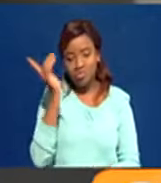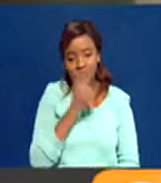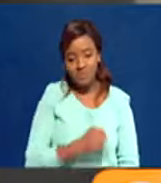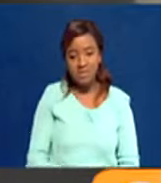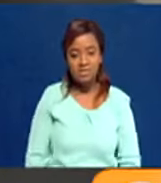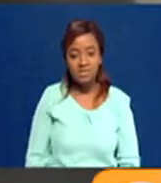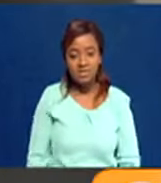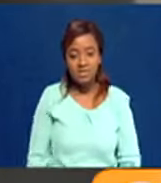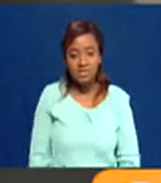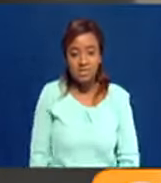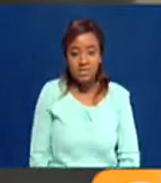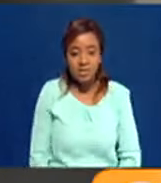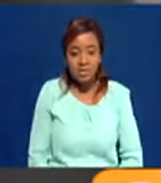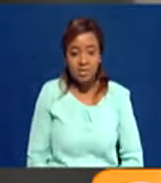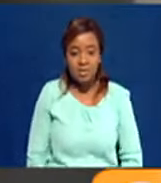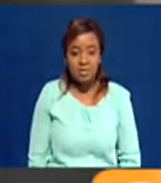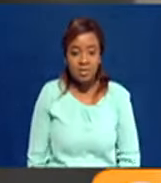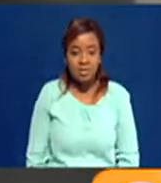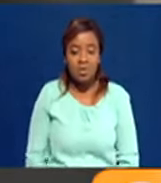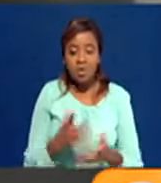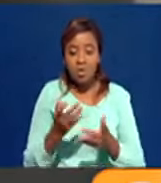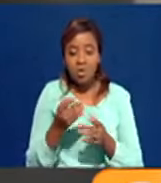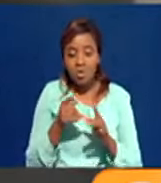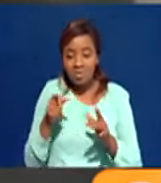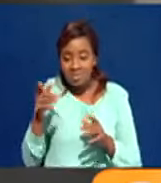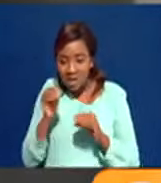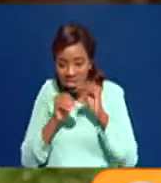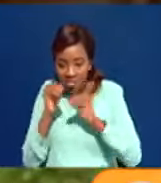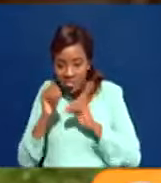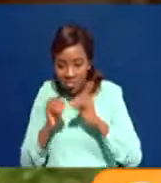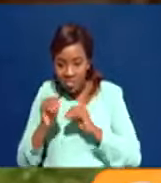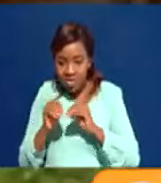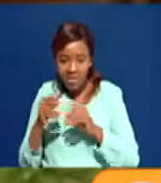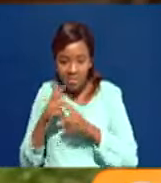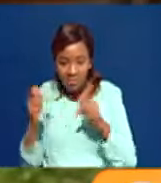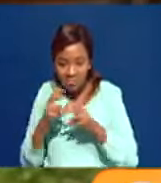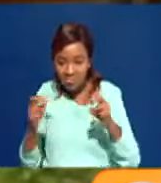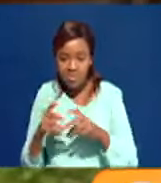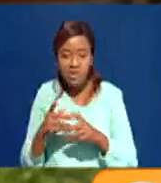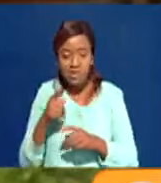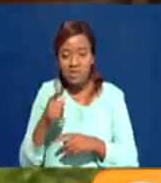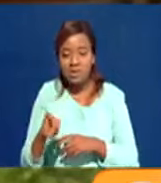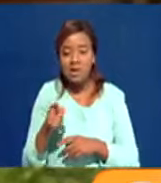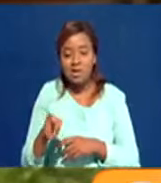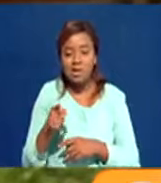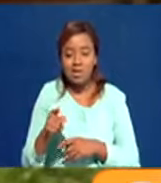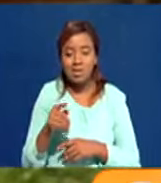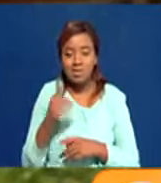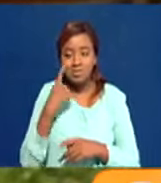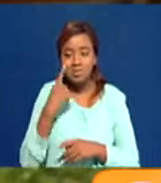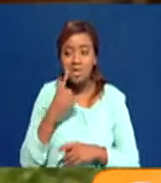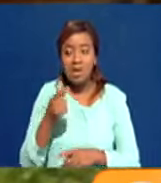Na ikiwa kuna ukarabati mwingine wanafanywa hapa katikati uangaliwe. Nilisaliwa hapa kutoka